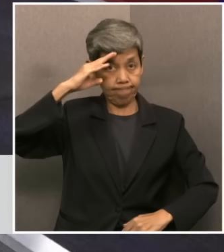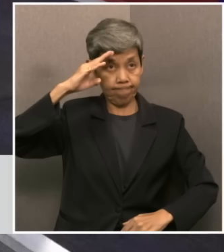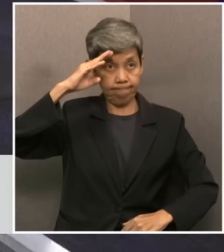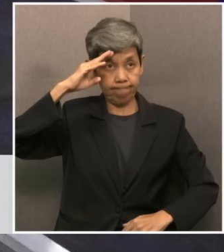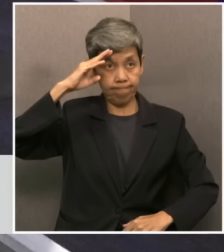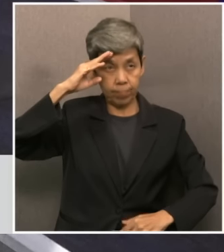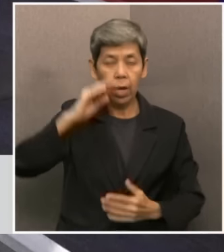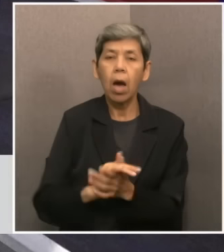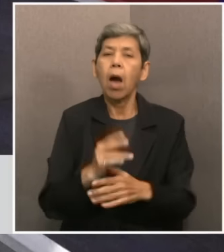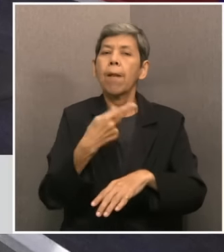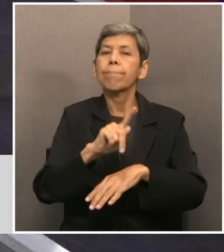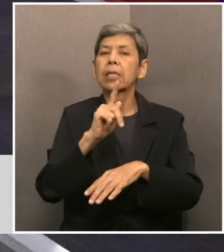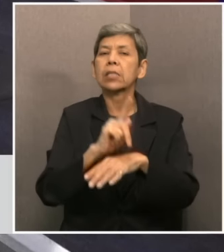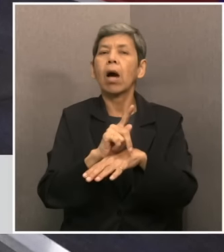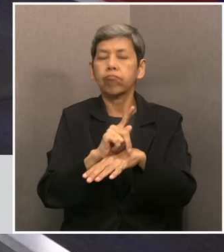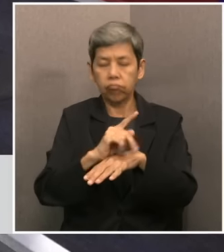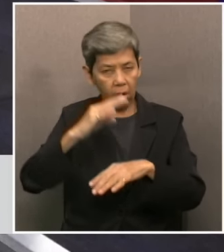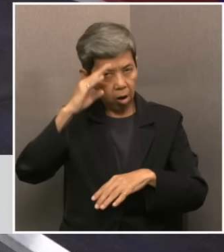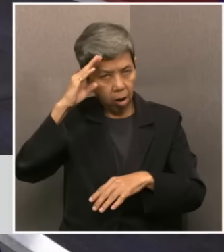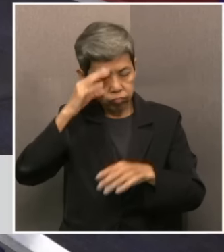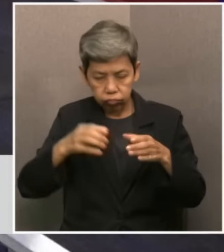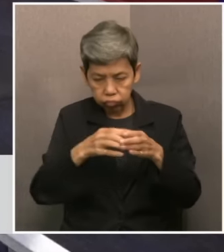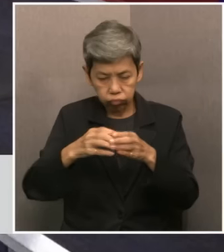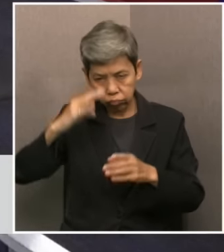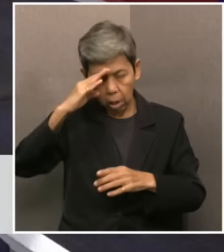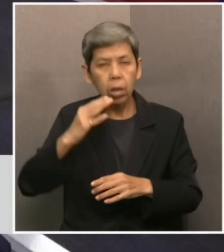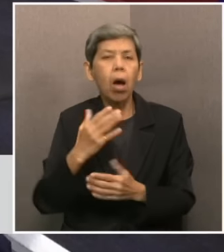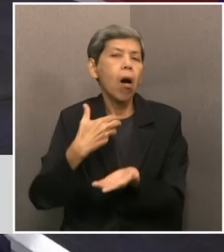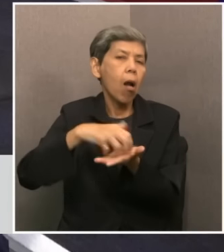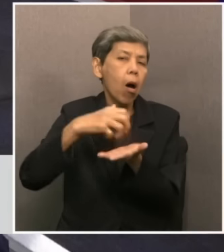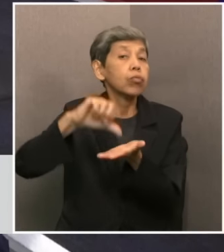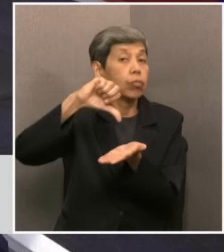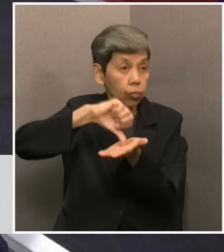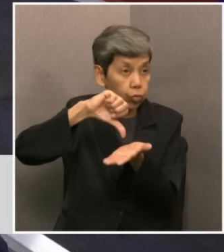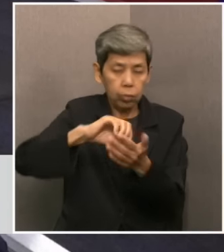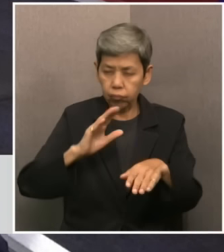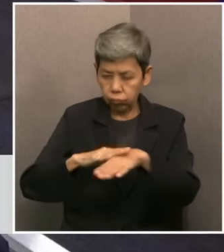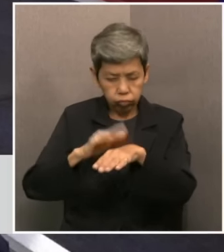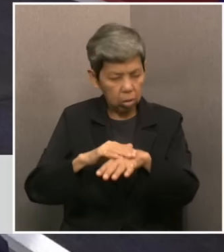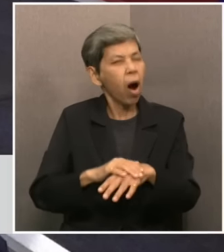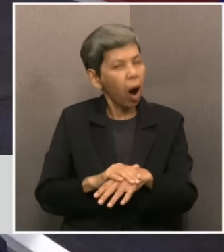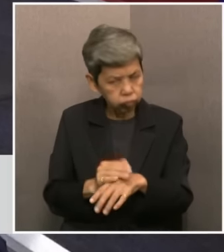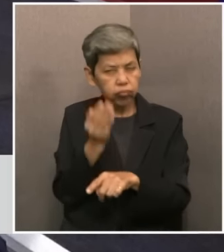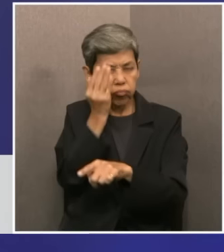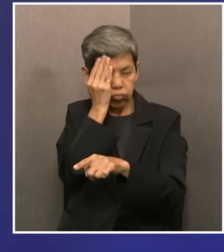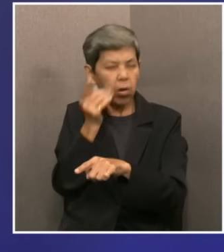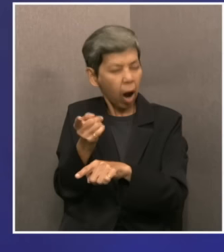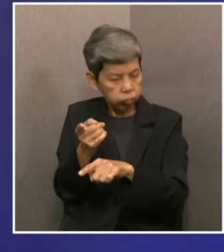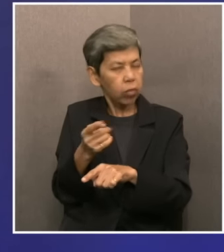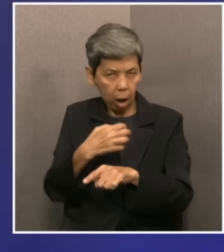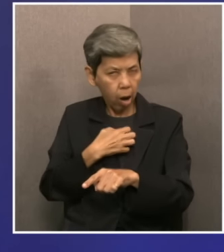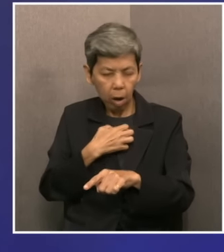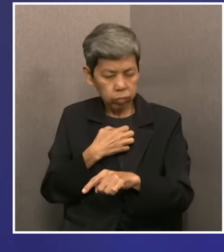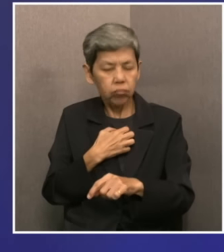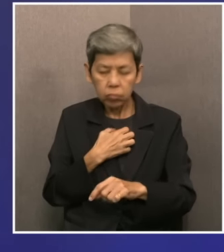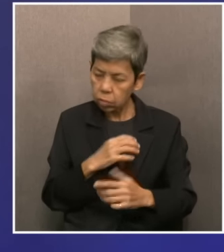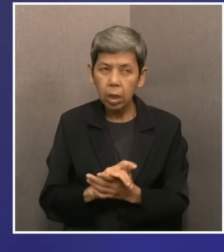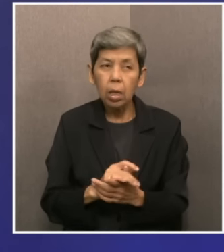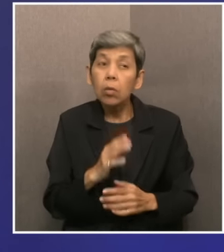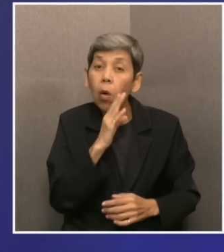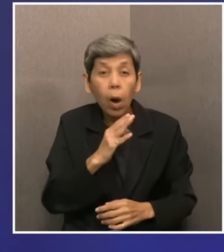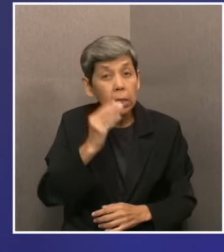ครีประธานคณะเสนาธิการกองทัพอิหร่านกล่าวเมื่อวานนี้เตือนว่าจะโจมตีอิสราเอลรุนแรงขึ้นอีกหลายเท่าถ้า